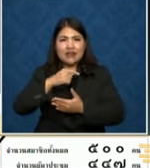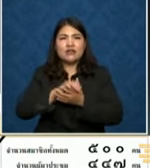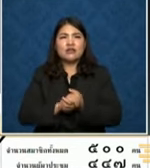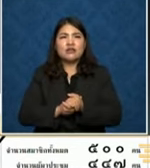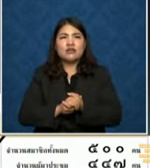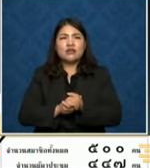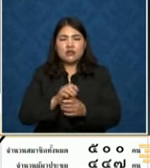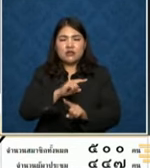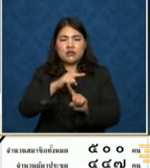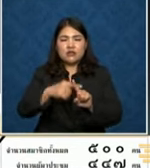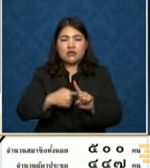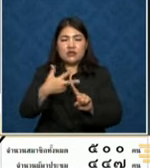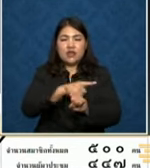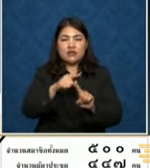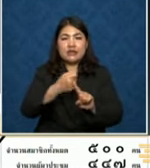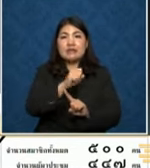วันที่